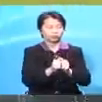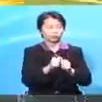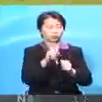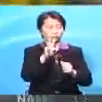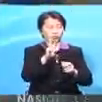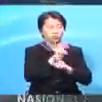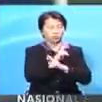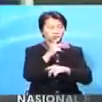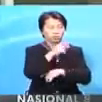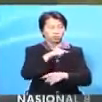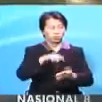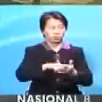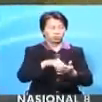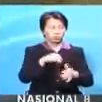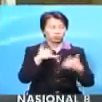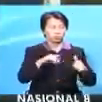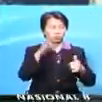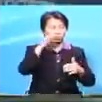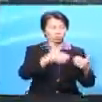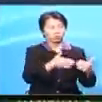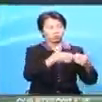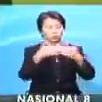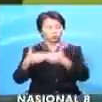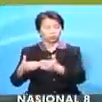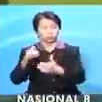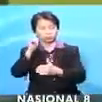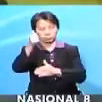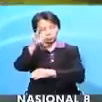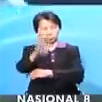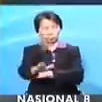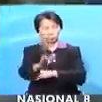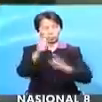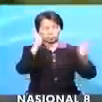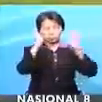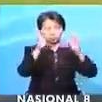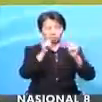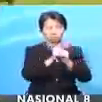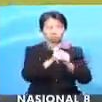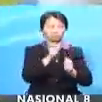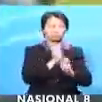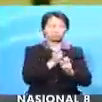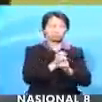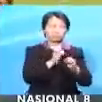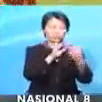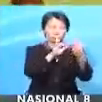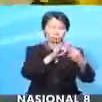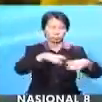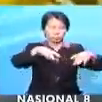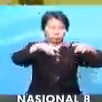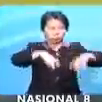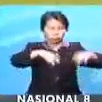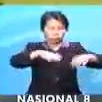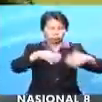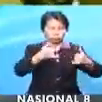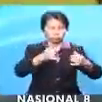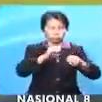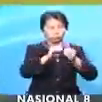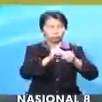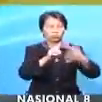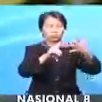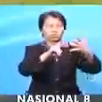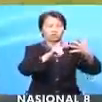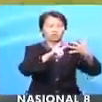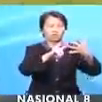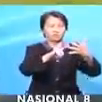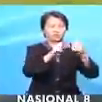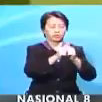rehat pada hari ini dan perlawanan akan disambung petani Malaysia tahun depan juga sukar berdepan Australia yang kini menghuni tangan ke-4